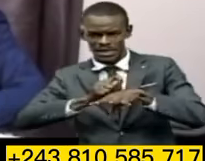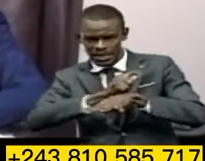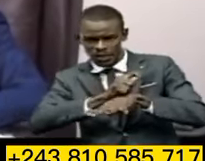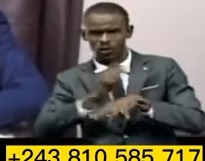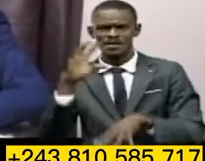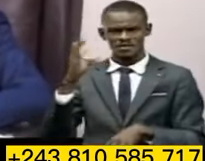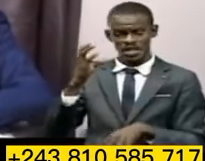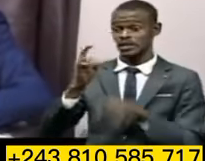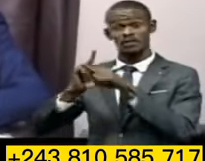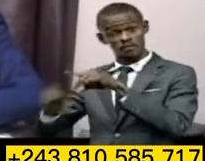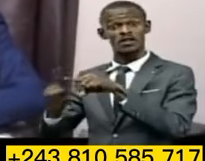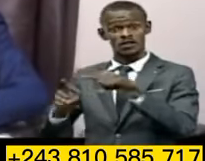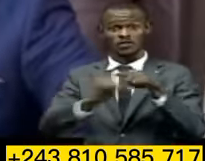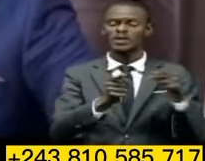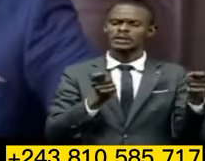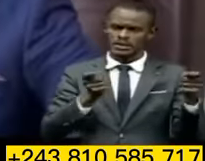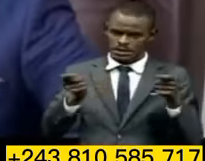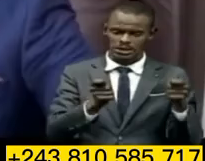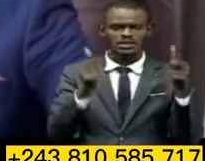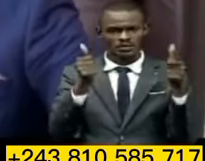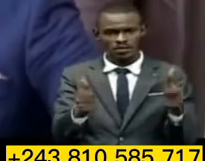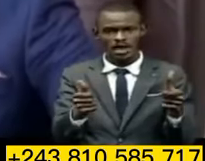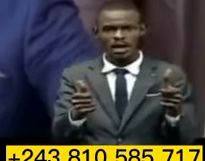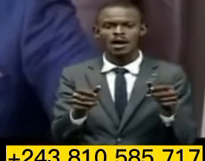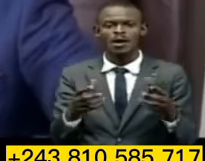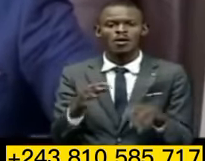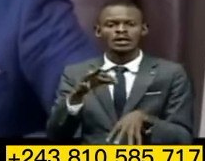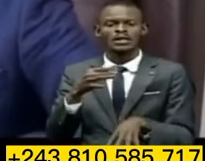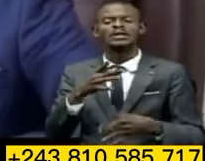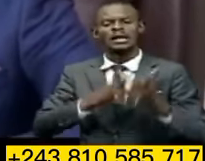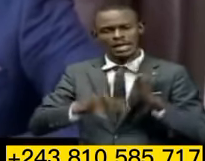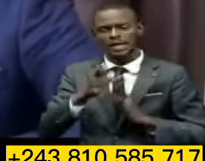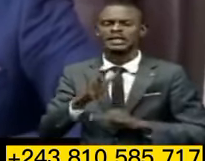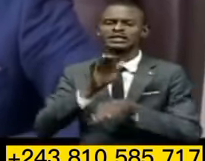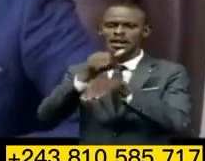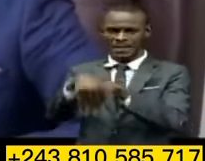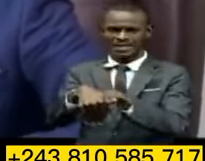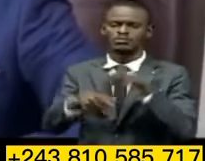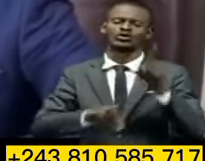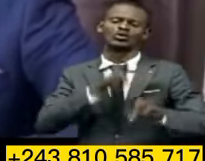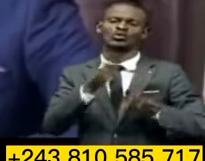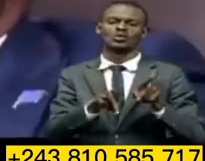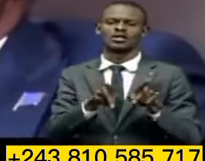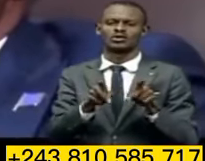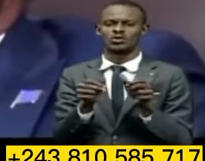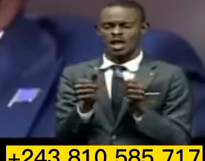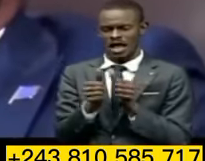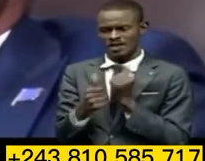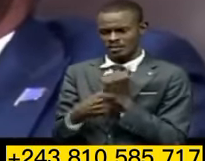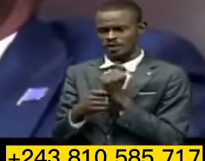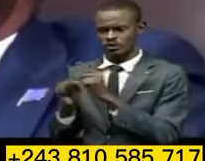territoriales déconcentrées par une approche participative associant la population à travers les acteurs non